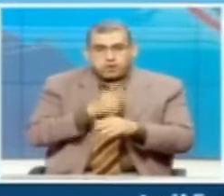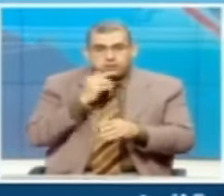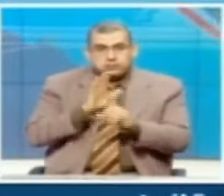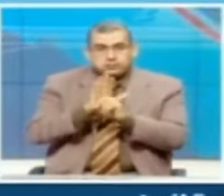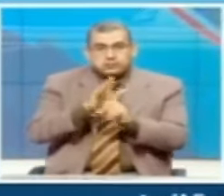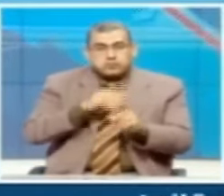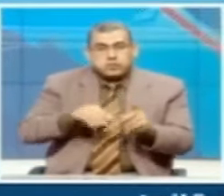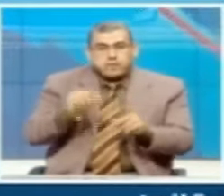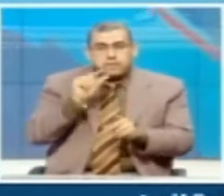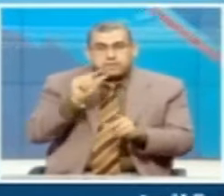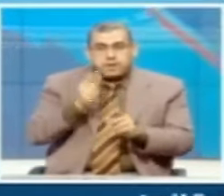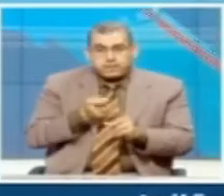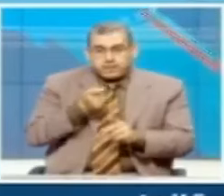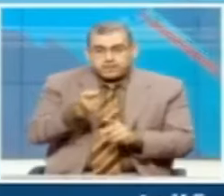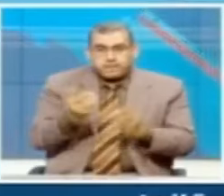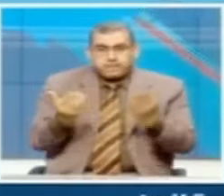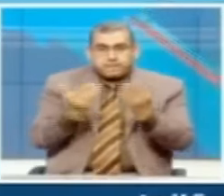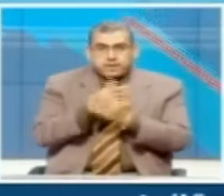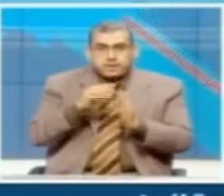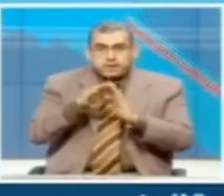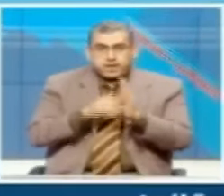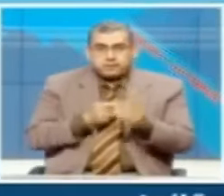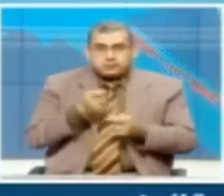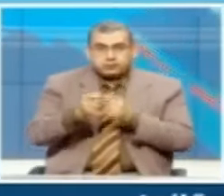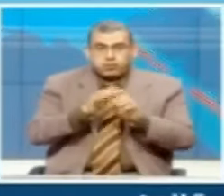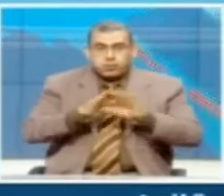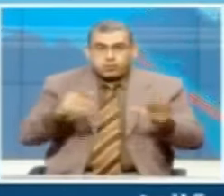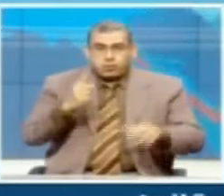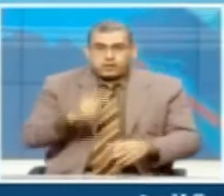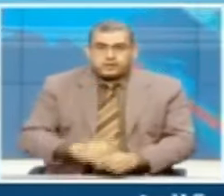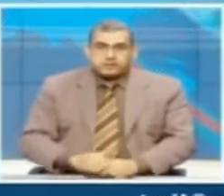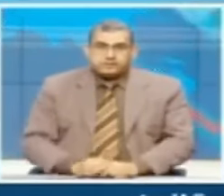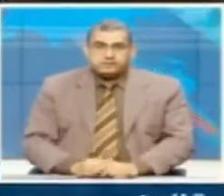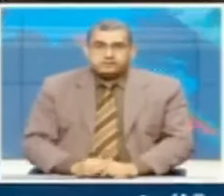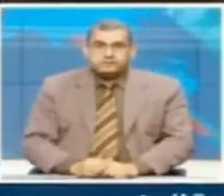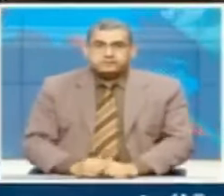وتوحيد برنامج الدعم النقدي في منظومة موحدة. نتابع.